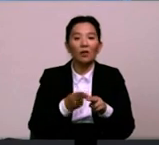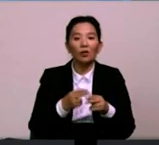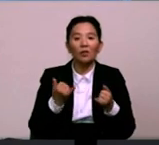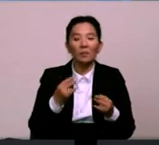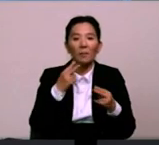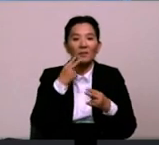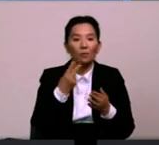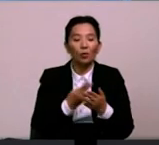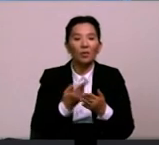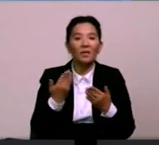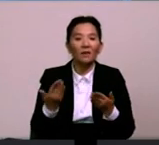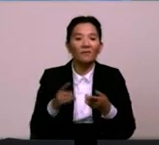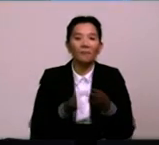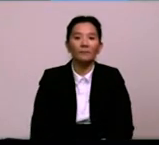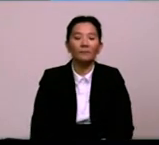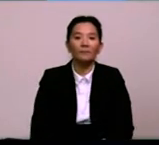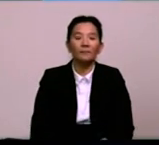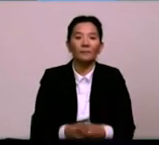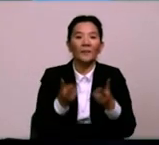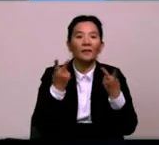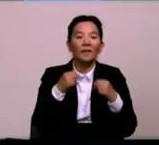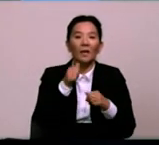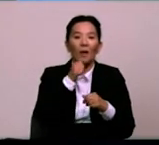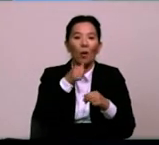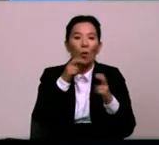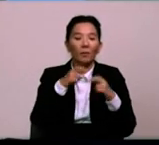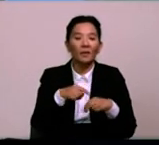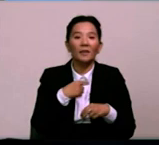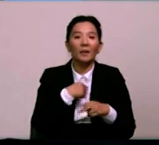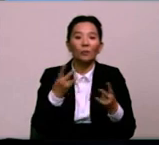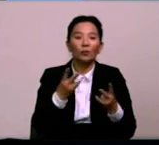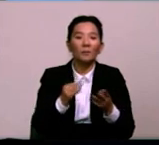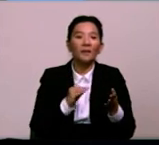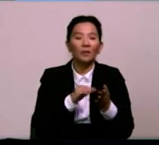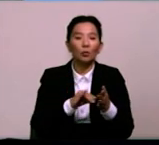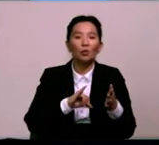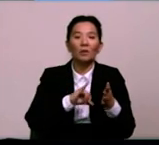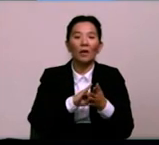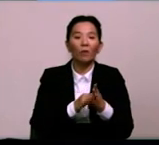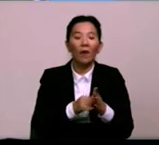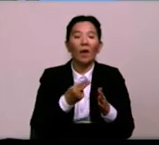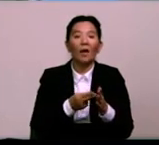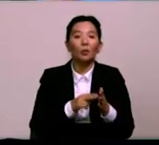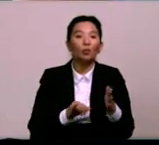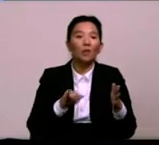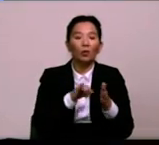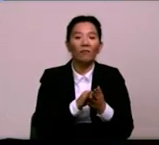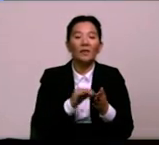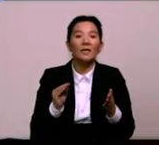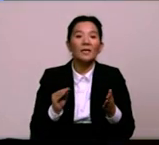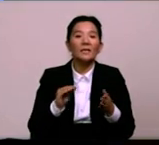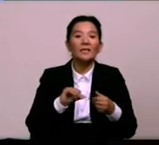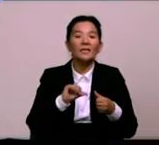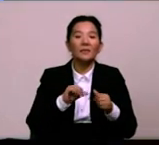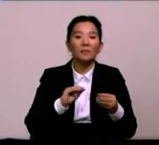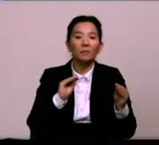их взаимодействие на опыте. Для опыта нам понадобится установка. На установке